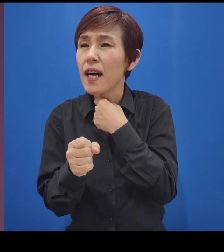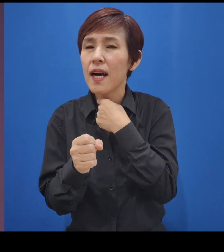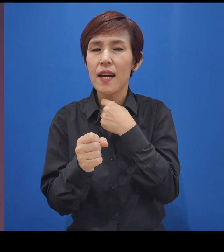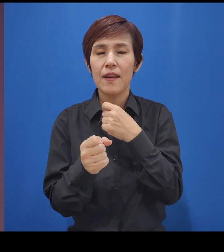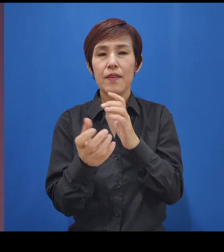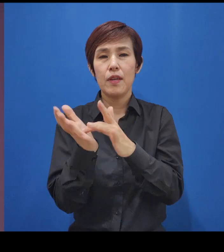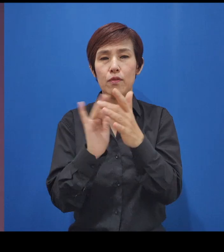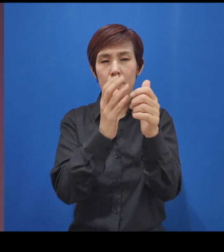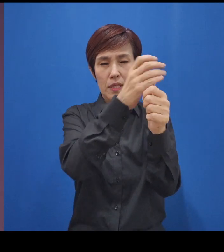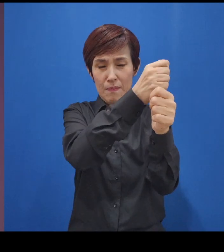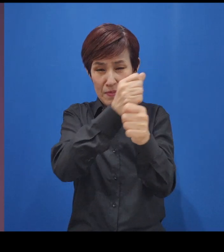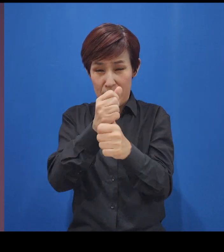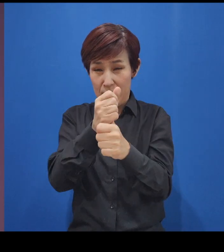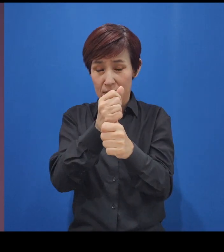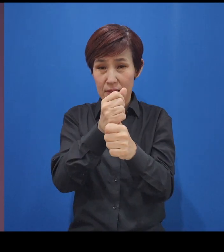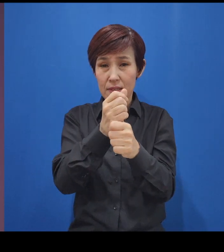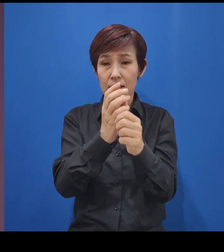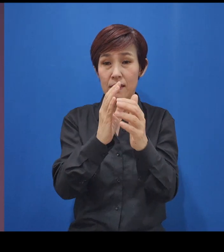되어버리지 말고,